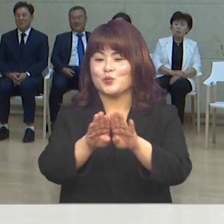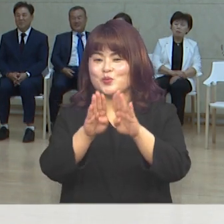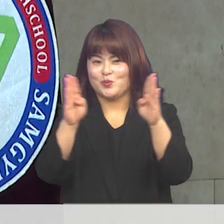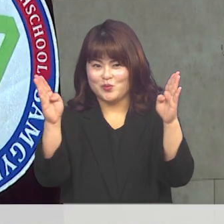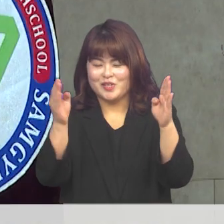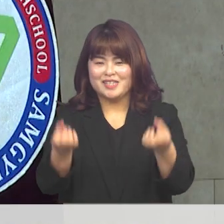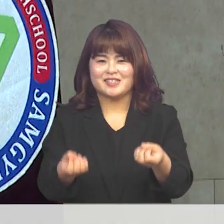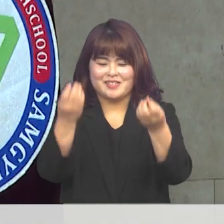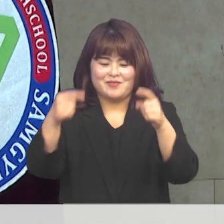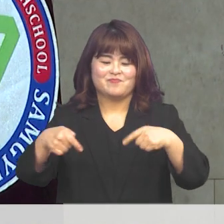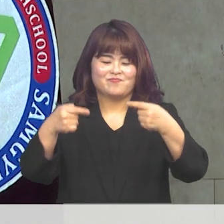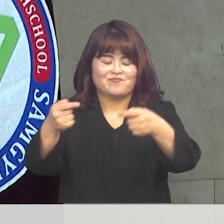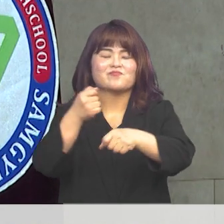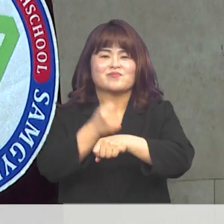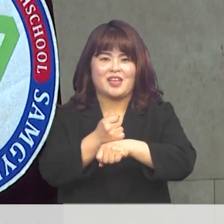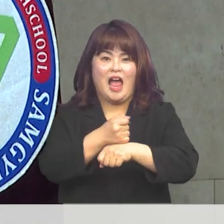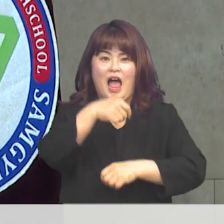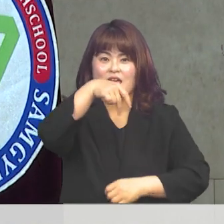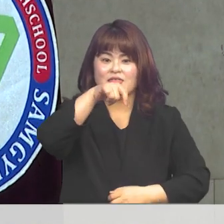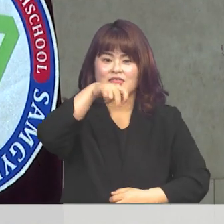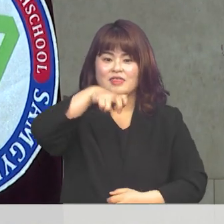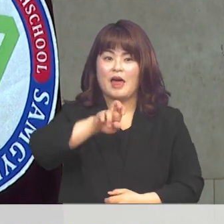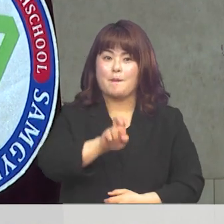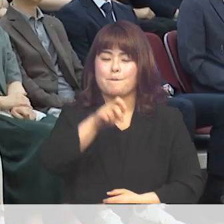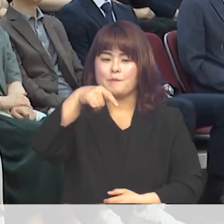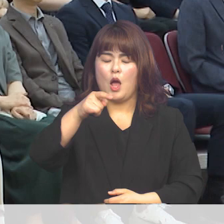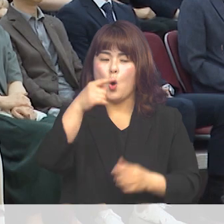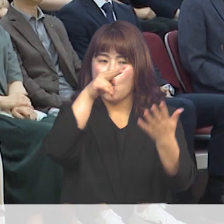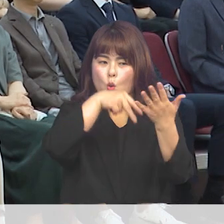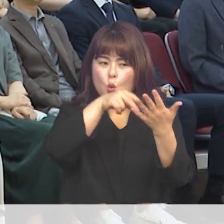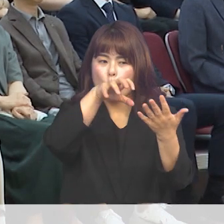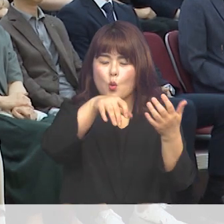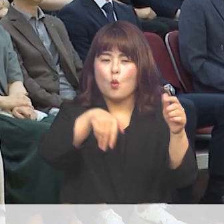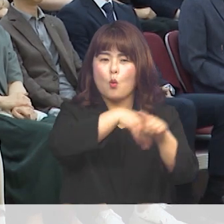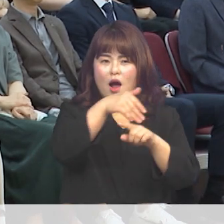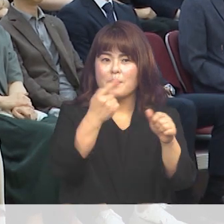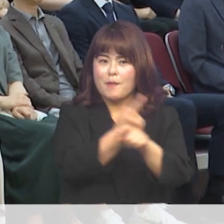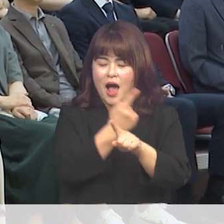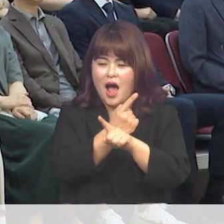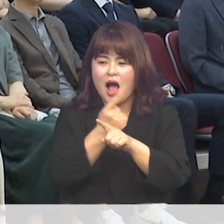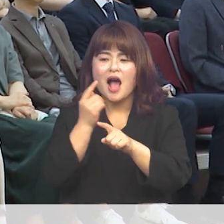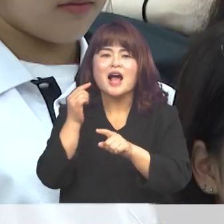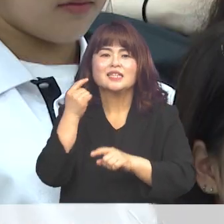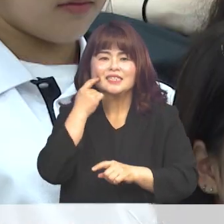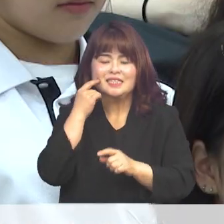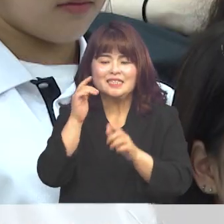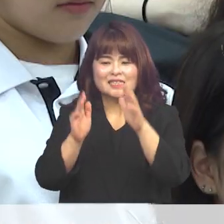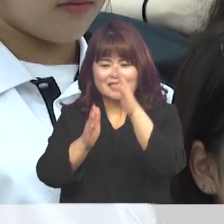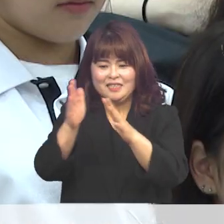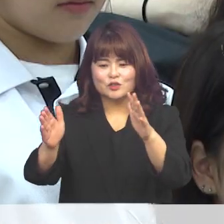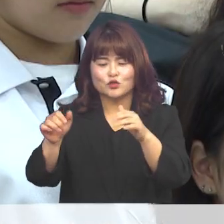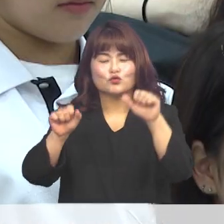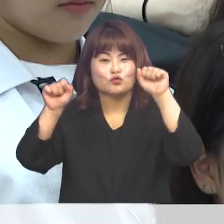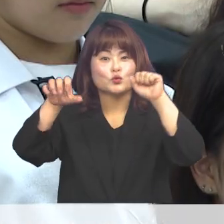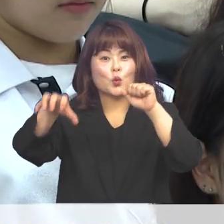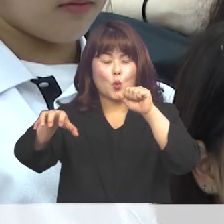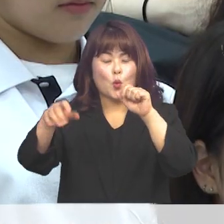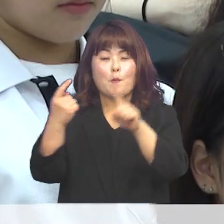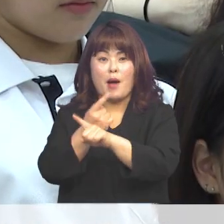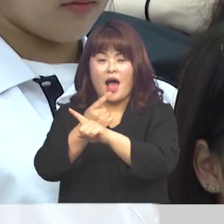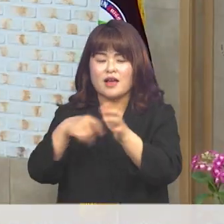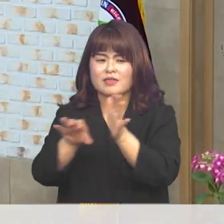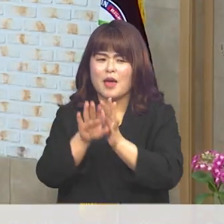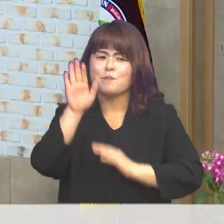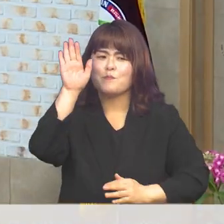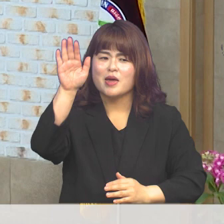기념식에 참석했습니다. 3개 고등학교는 도서관의 환경 개선과 친환경 인조 잔디 운동장 조성 등을